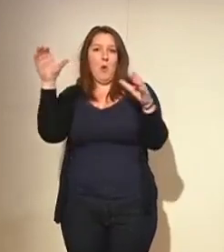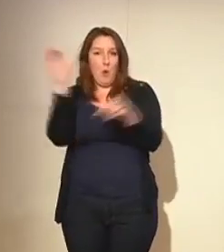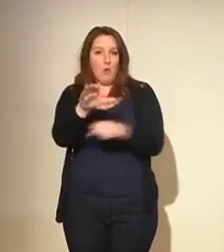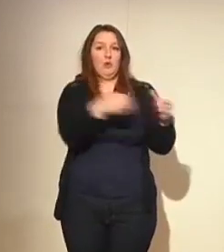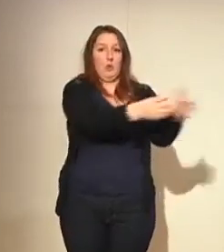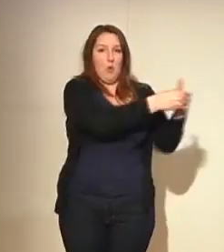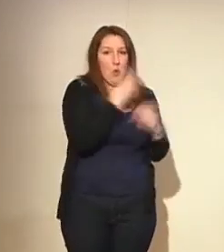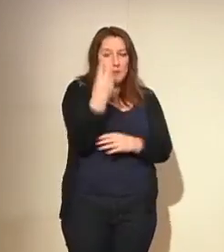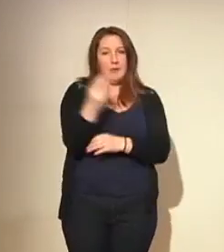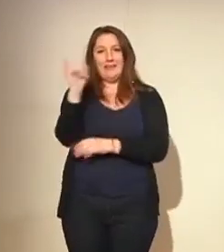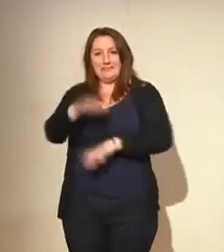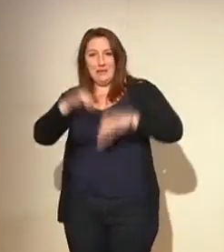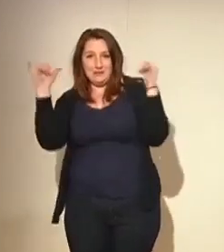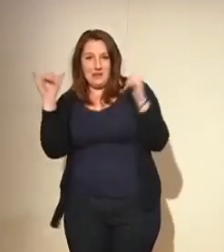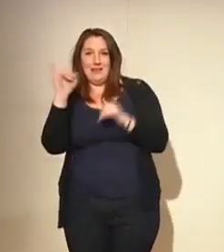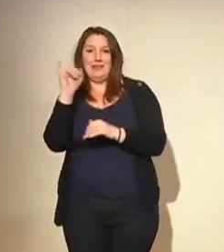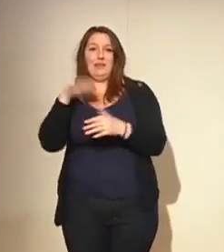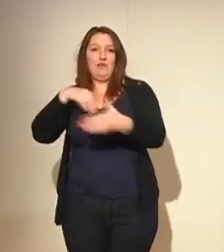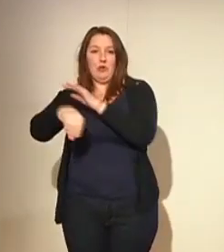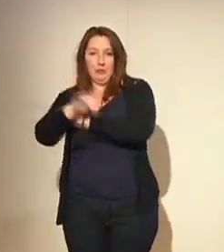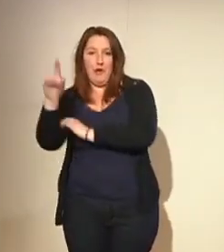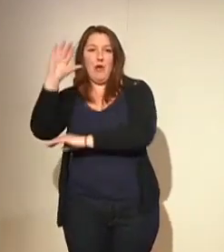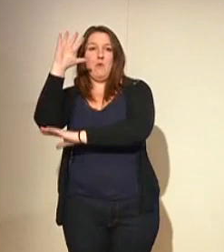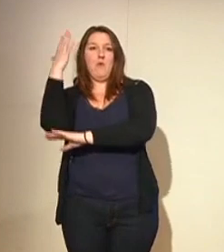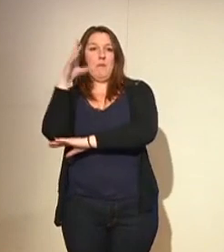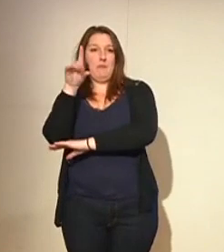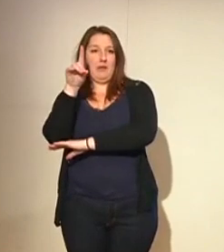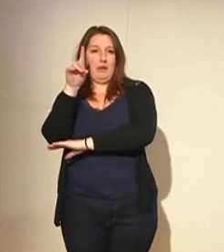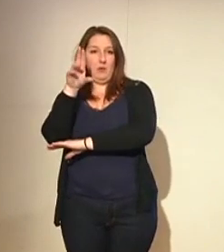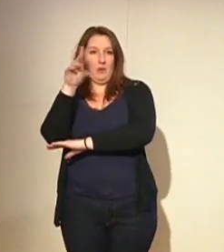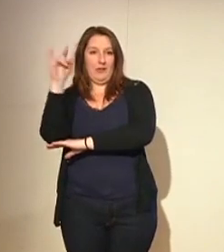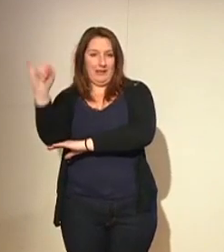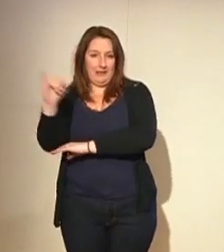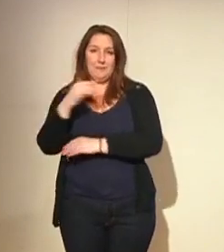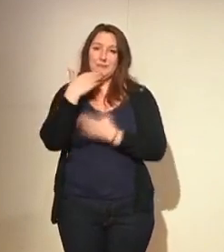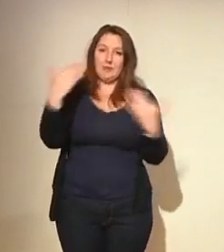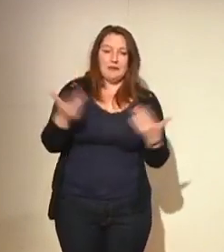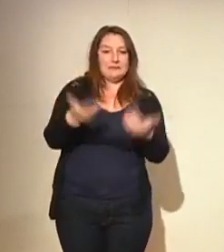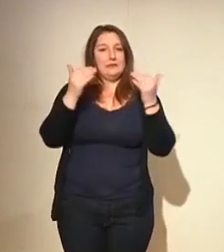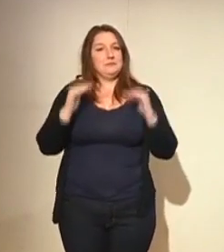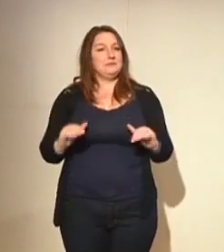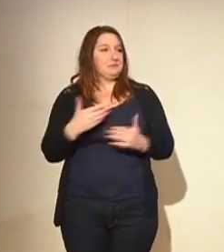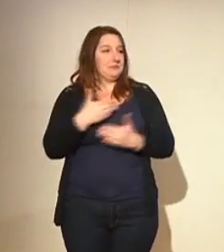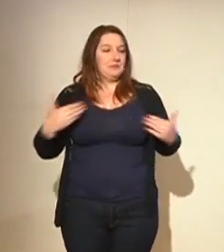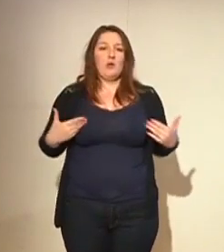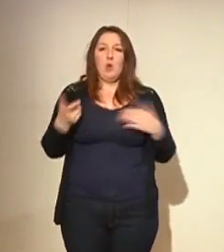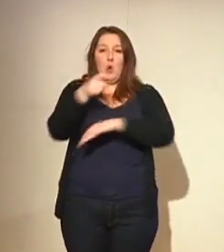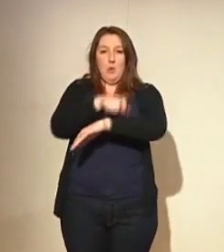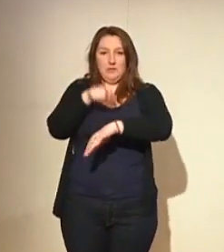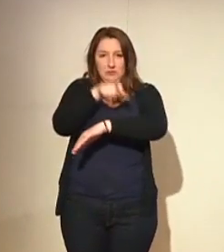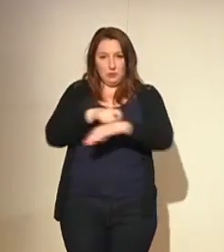s'abstient qui ne prend pas part au vote l'UMP l'UDI merci et enfin la commission greneboise